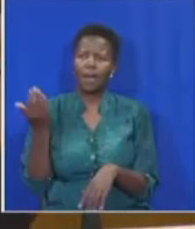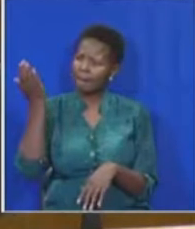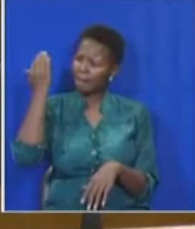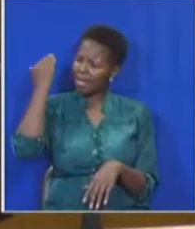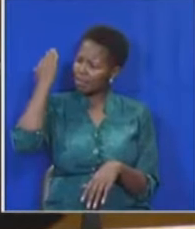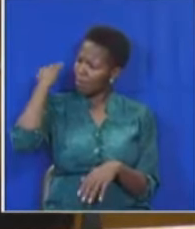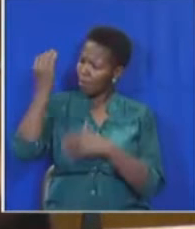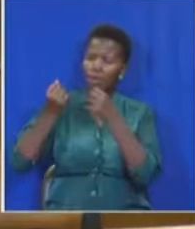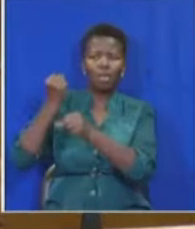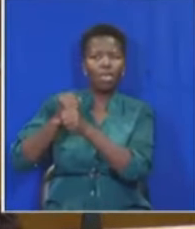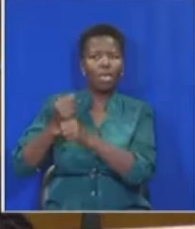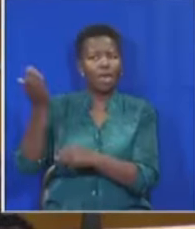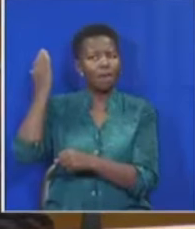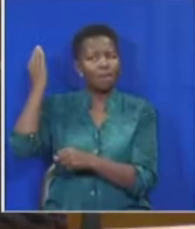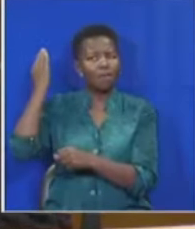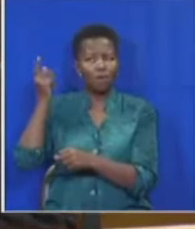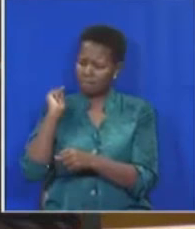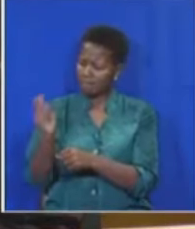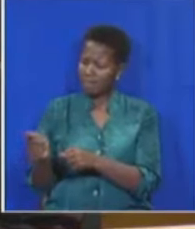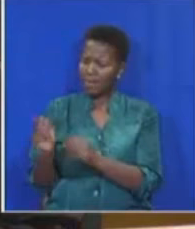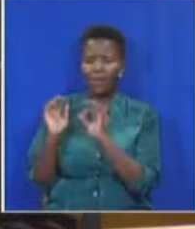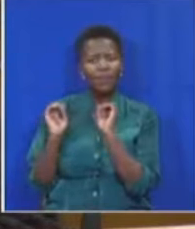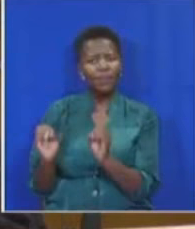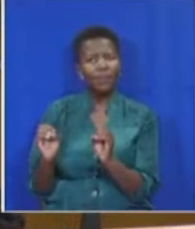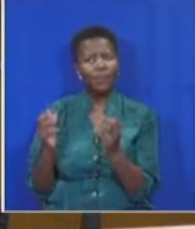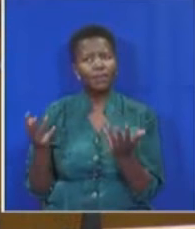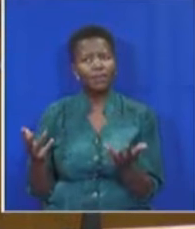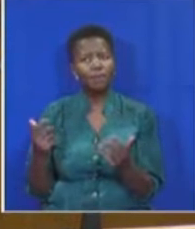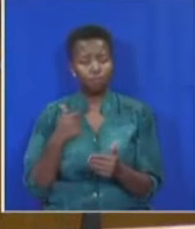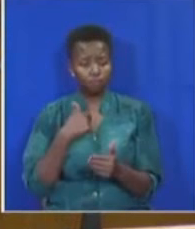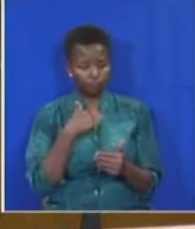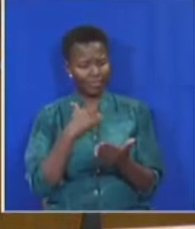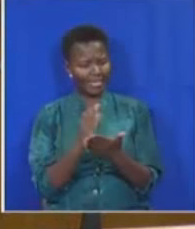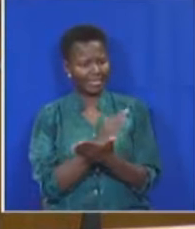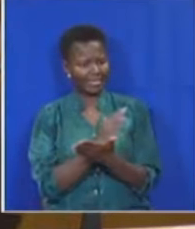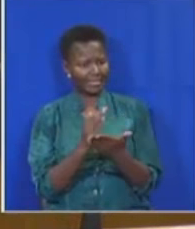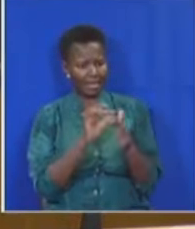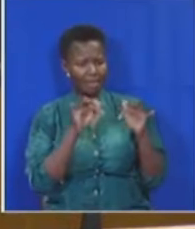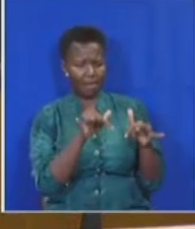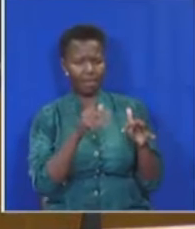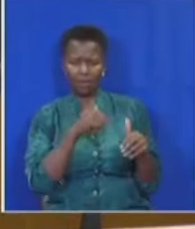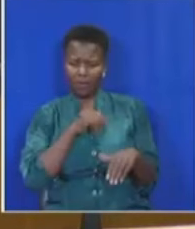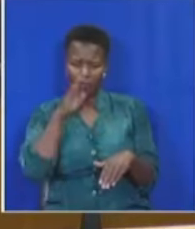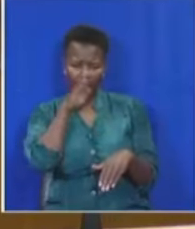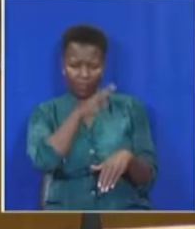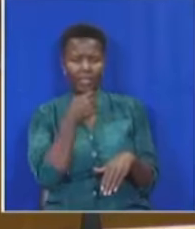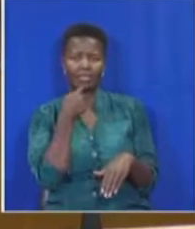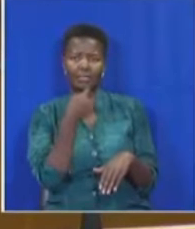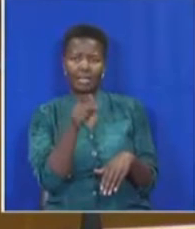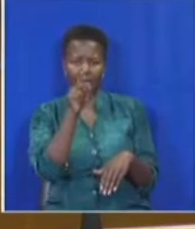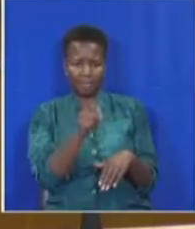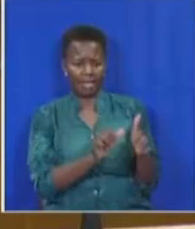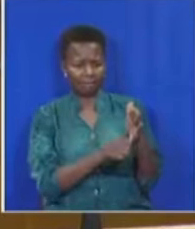kwethu kukho obhedi idlaba ebebengafuni ukuba le mali mayibe khona kuthiwa kudivelopha